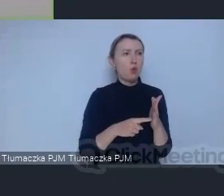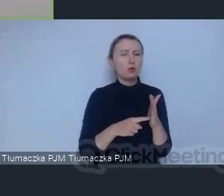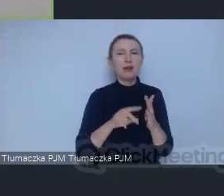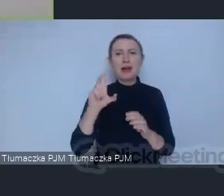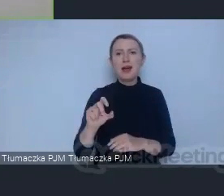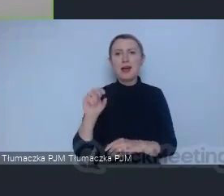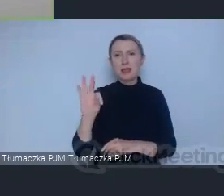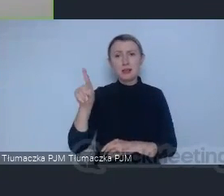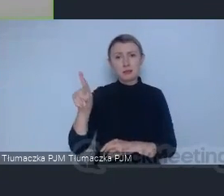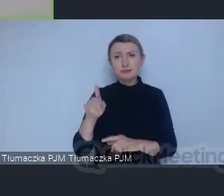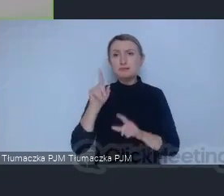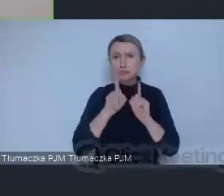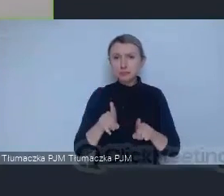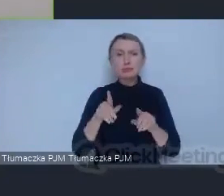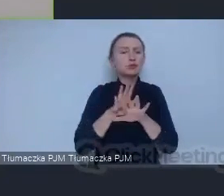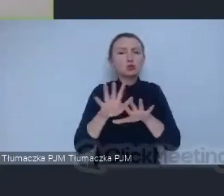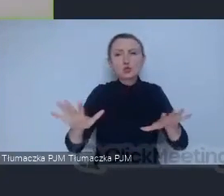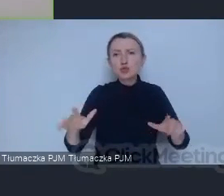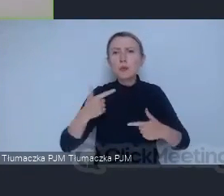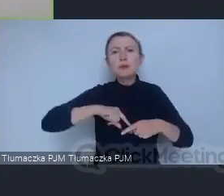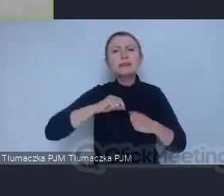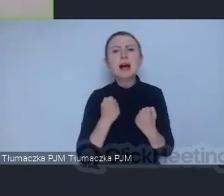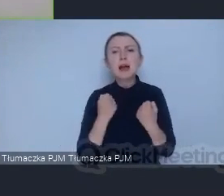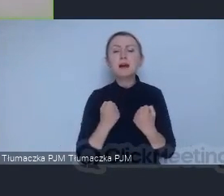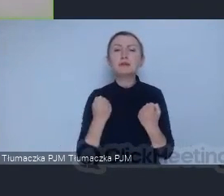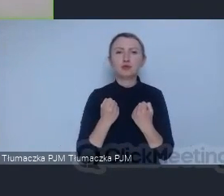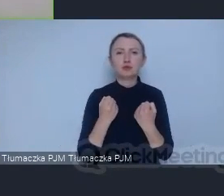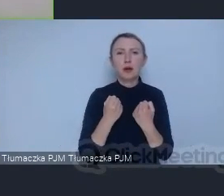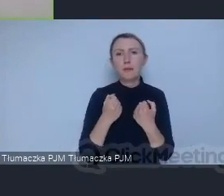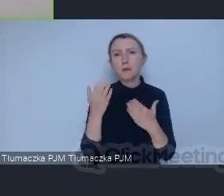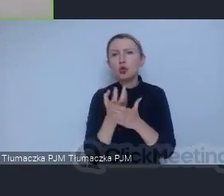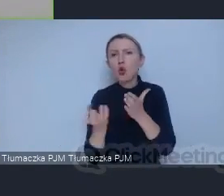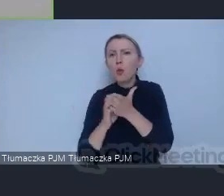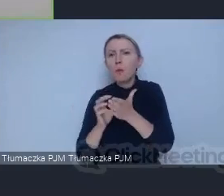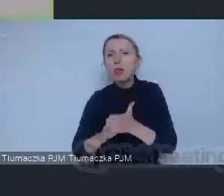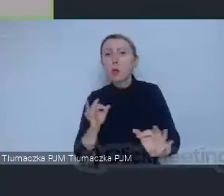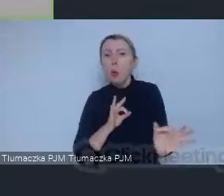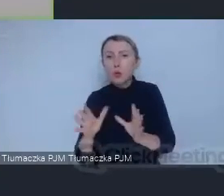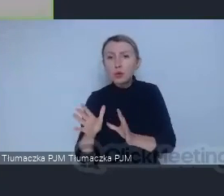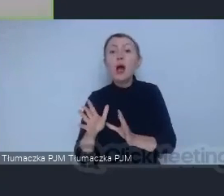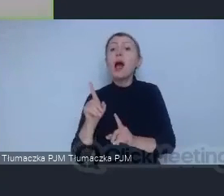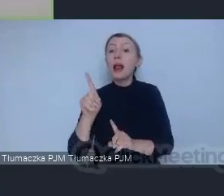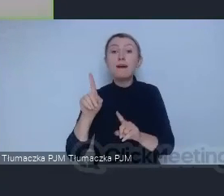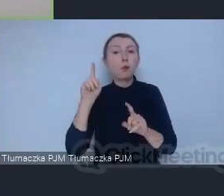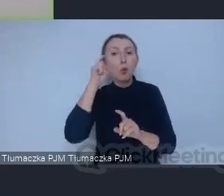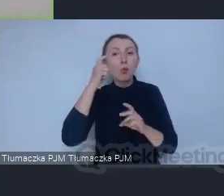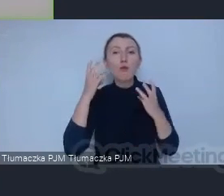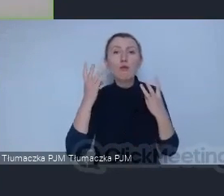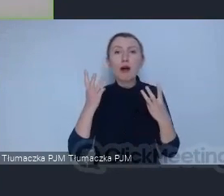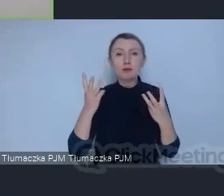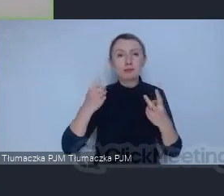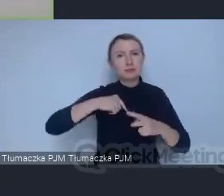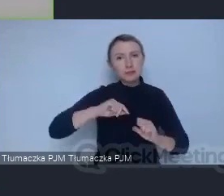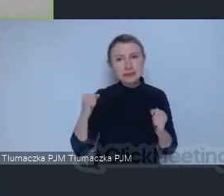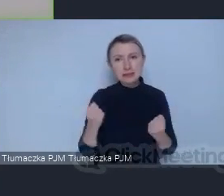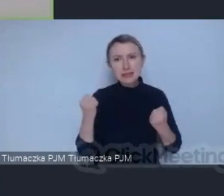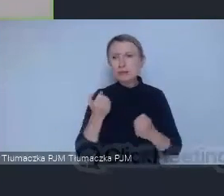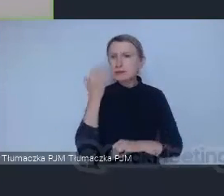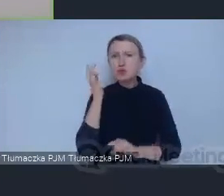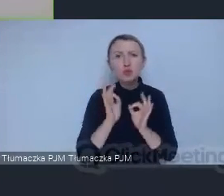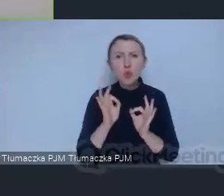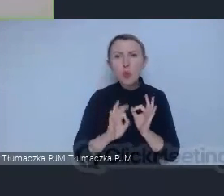czacie. Rzeczywiście jest ich sporo, staramy się je być może komentować od razu, ale co jest najważniejsze, staraliśmy się je bardzo